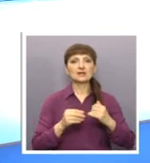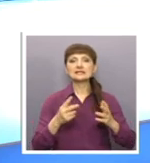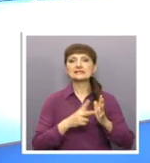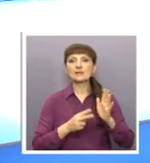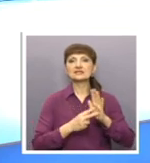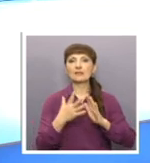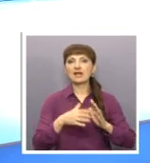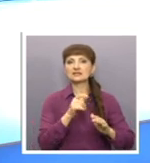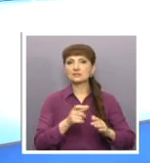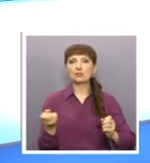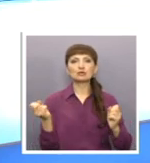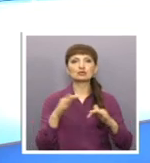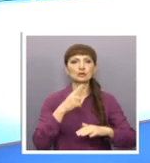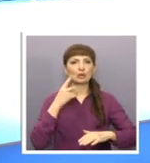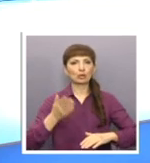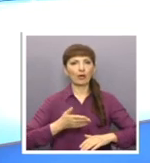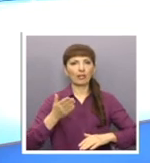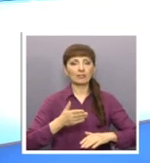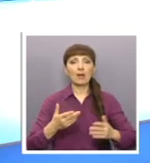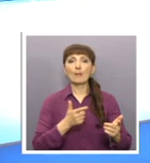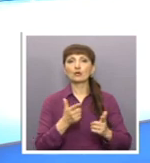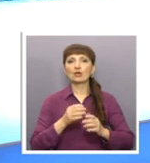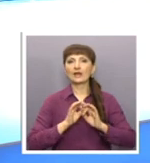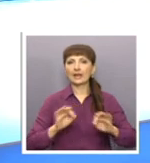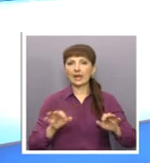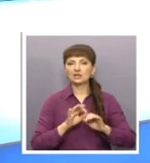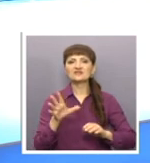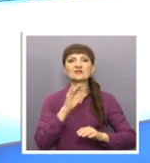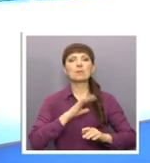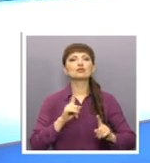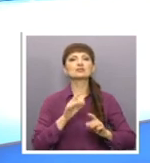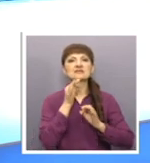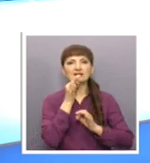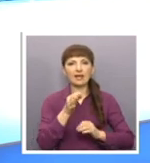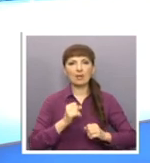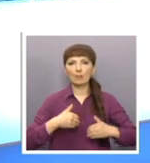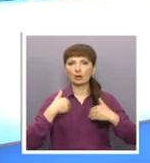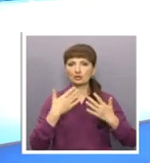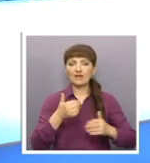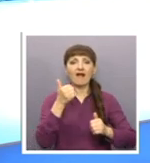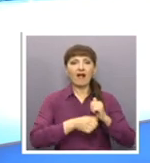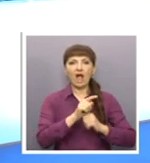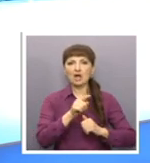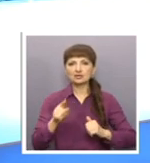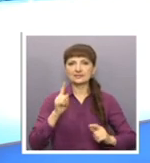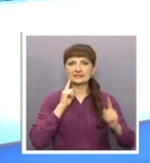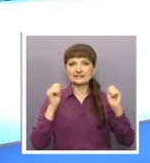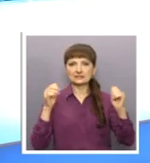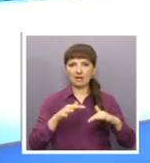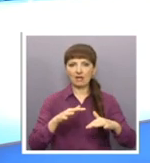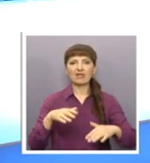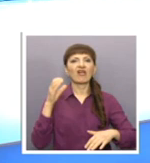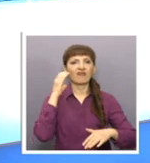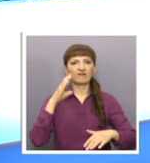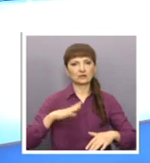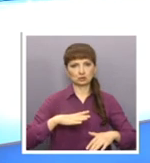Все пришли с докладами. Все подготовили речи. Всем было что сказать и предложить. И абсолютно каждого на этом заседании